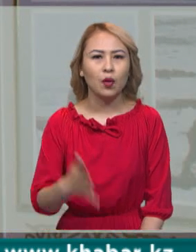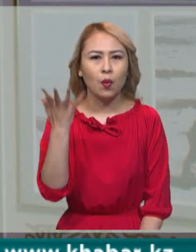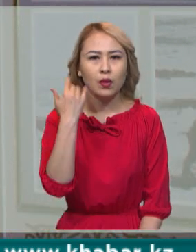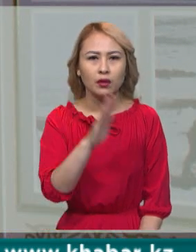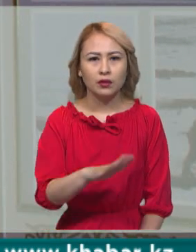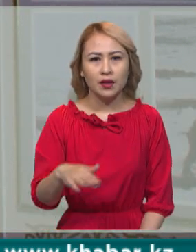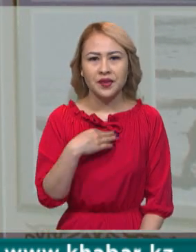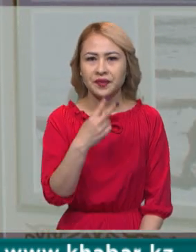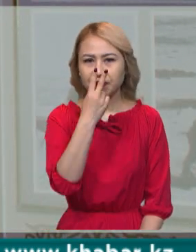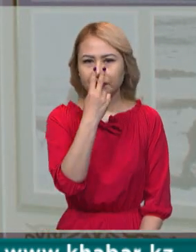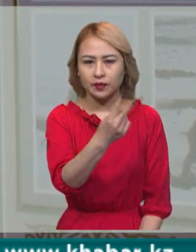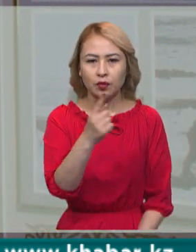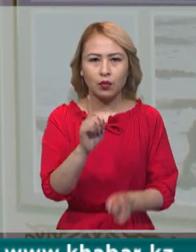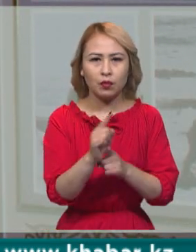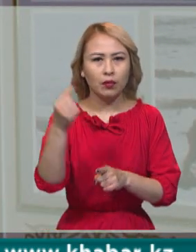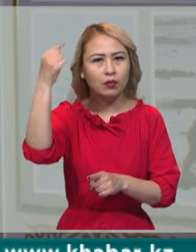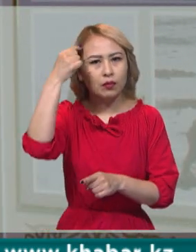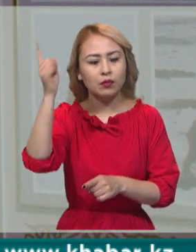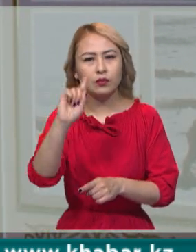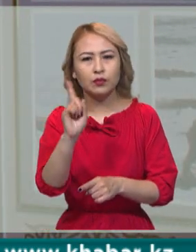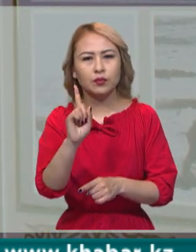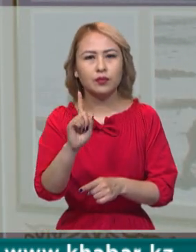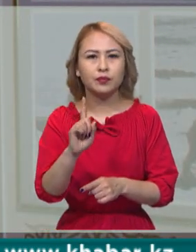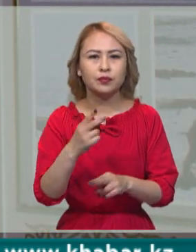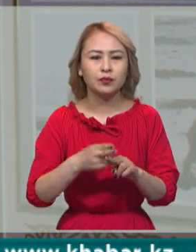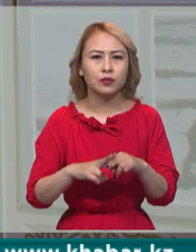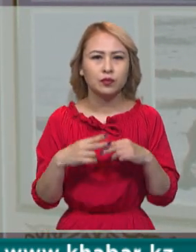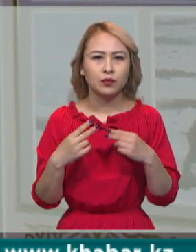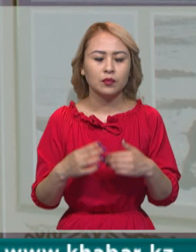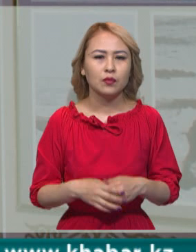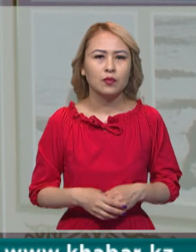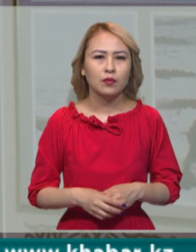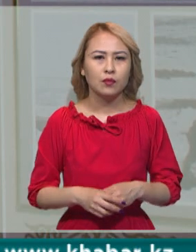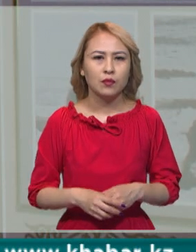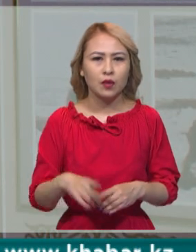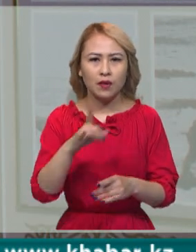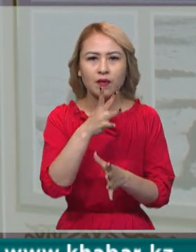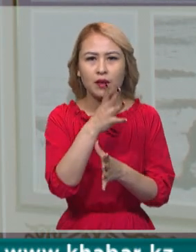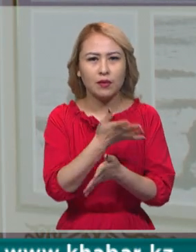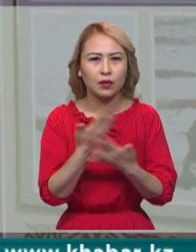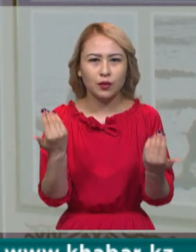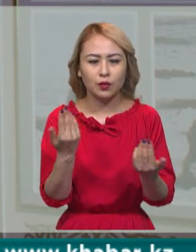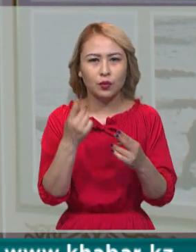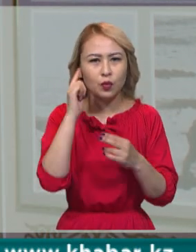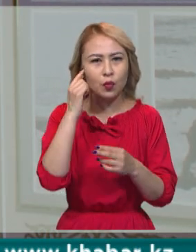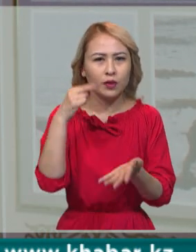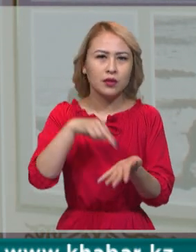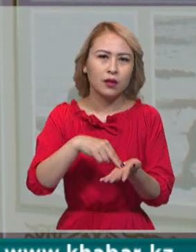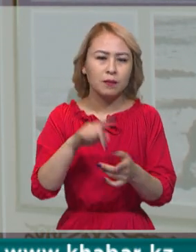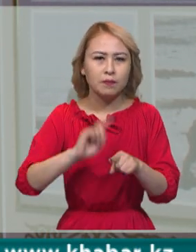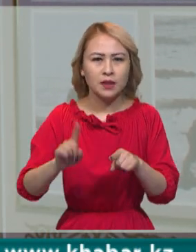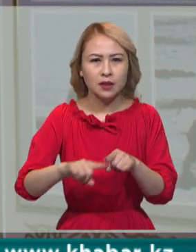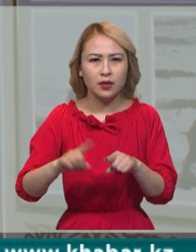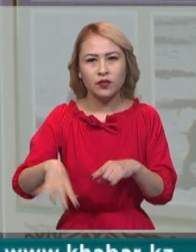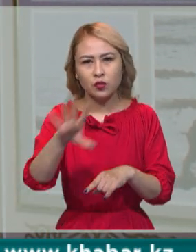кезде ондай ойда болған жоқ. Шынды айтсақ, ойлануға уақытта болмады. Анда тез-тез болды